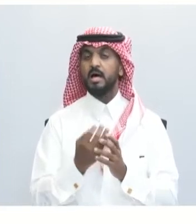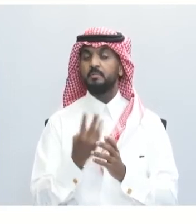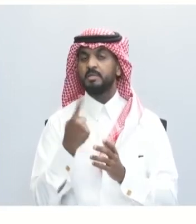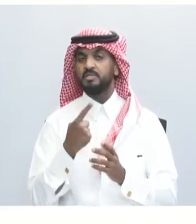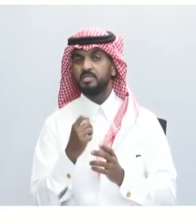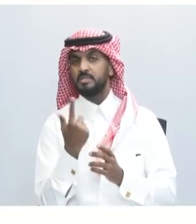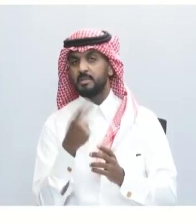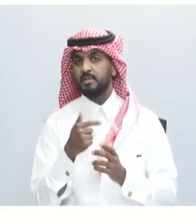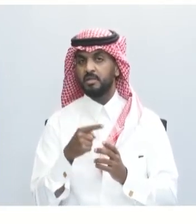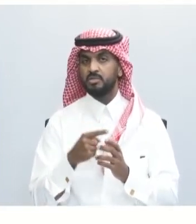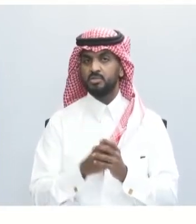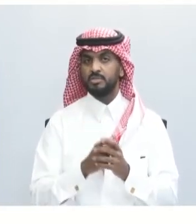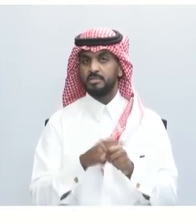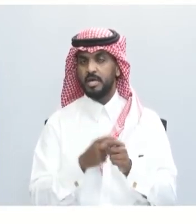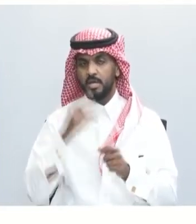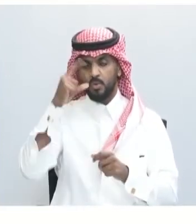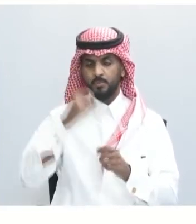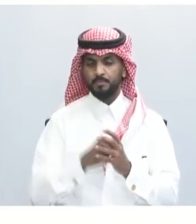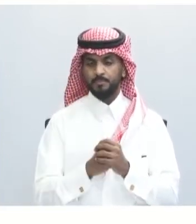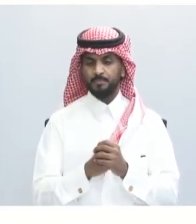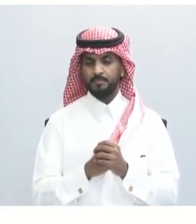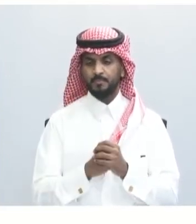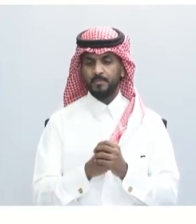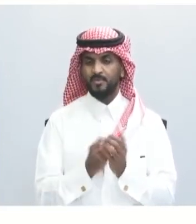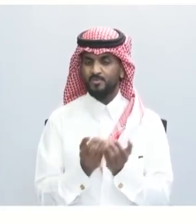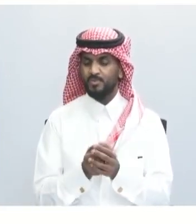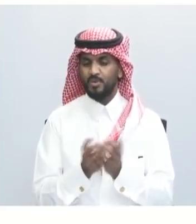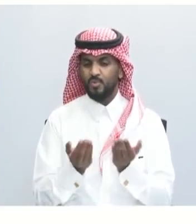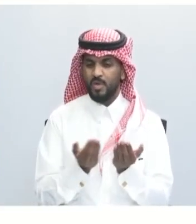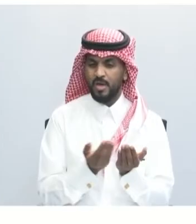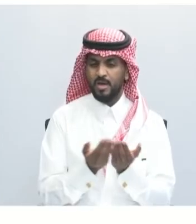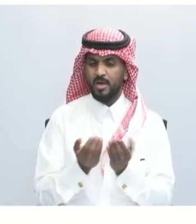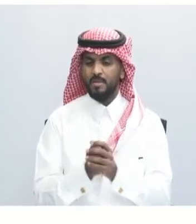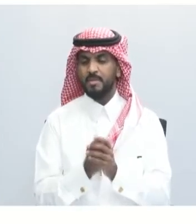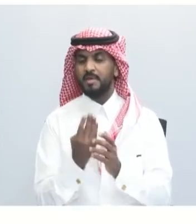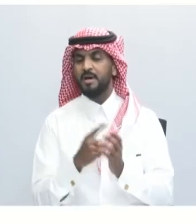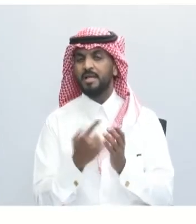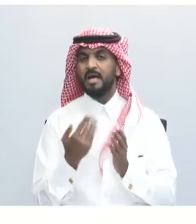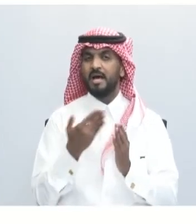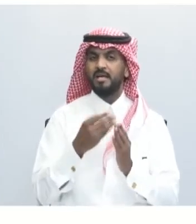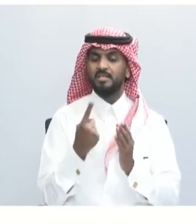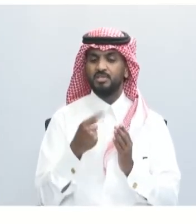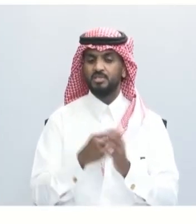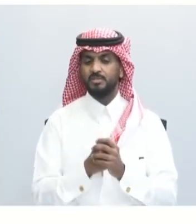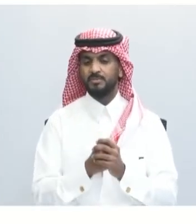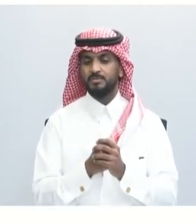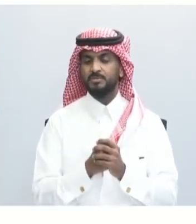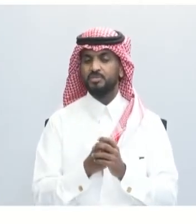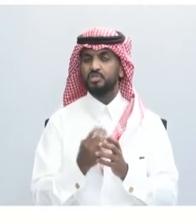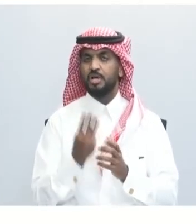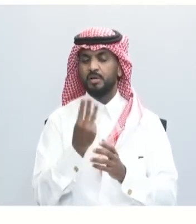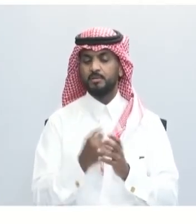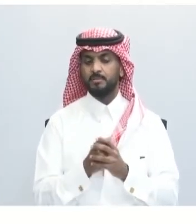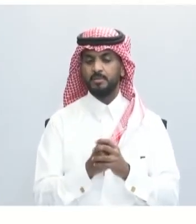17 ساعه الرضع من اربعه اشهر الى 11 شهرا يحتاج